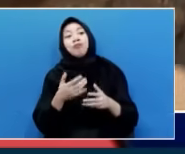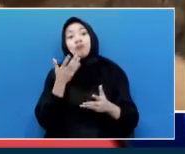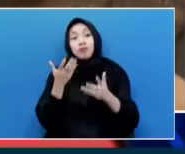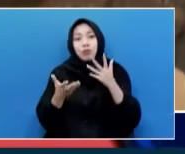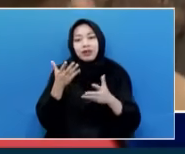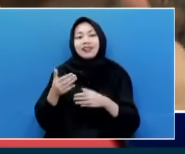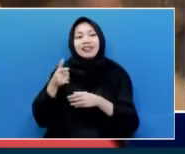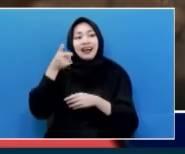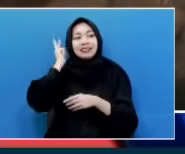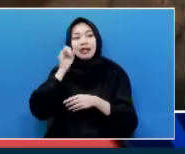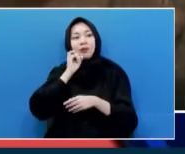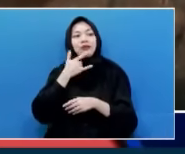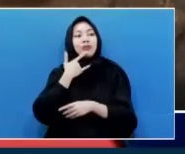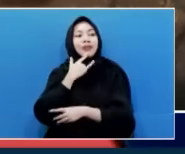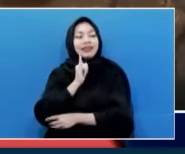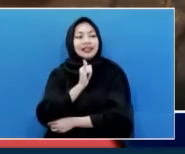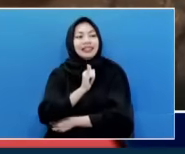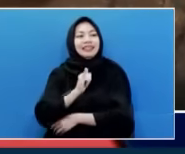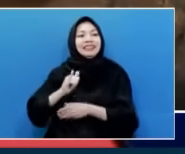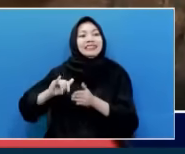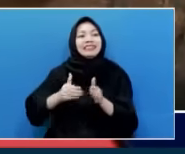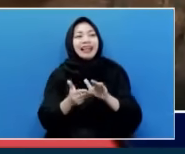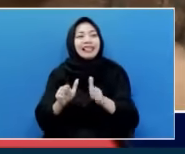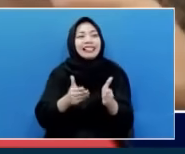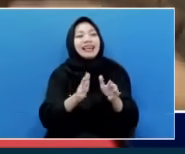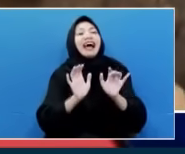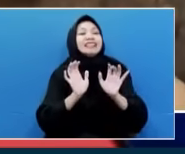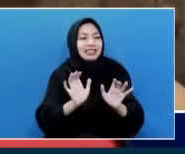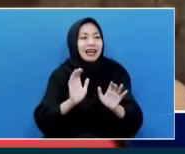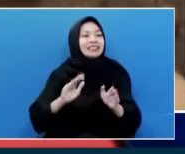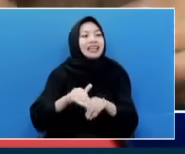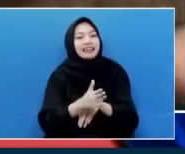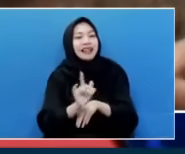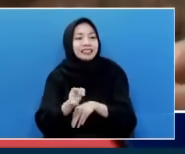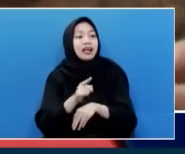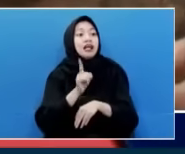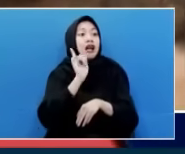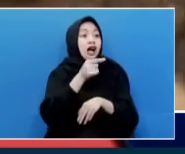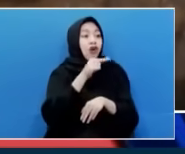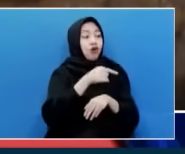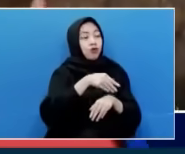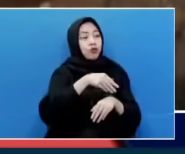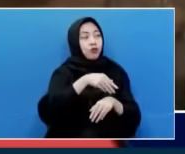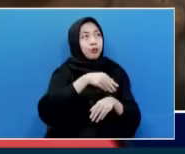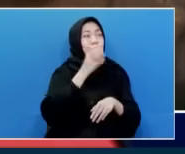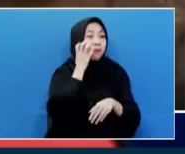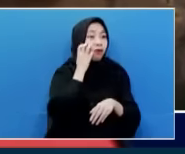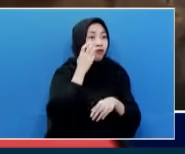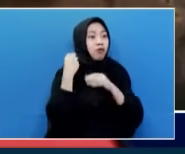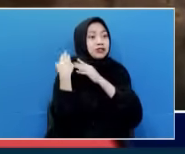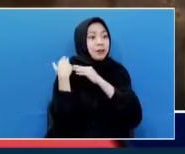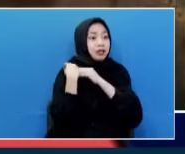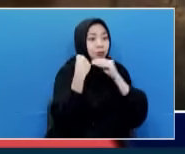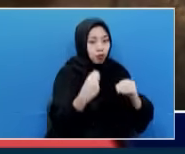pernyataan Pak Ganjar eh ingin terus didorong gitu akhirnya Kalau Pak Prabowo mundur ya Pak Mahmud mundur gitu mungkin itu yang ditunggu